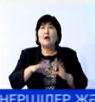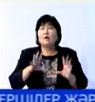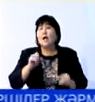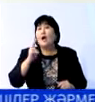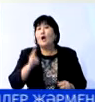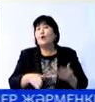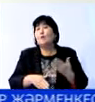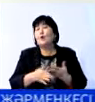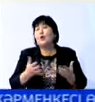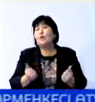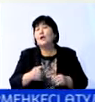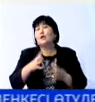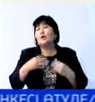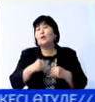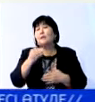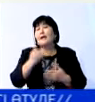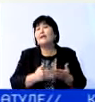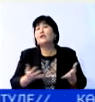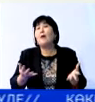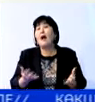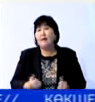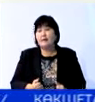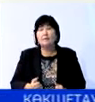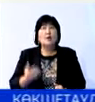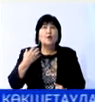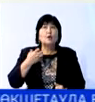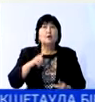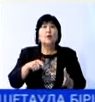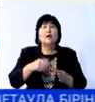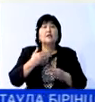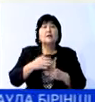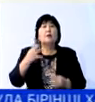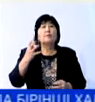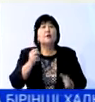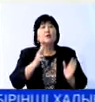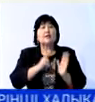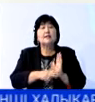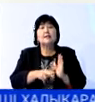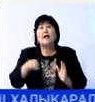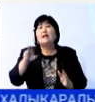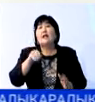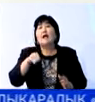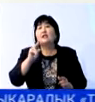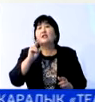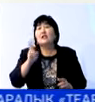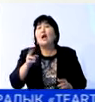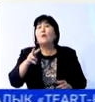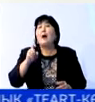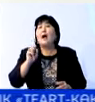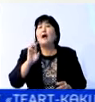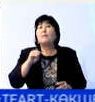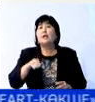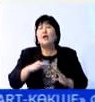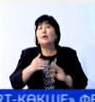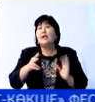әлеуметтік көмек алатын отбасылардың тізімі алынып, Қызылорда қаласына бөлінген 580 датчиктің 31 данасы Махамбет ауылының,